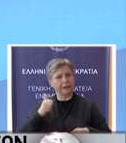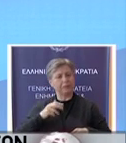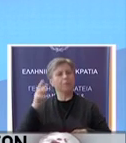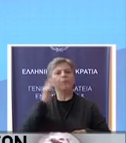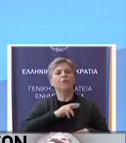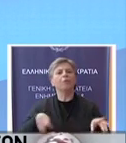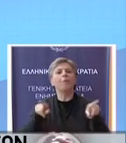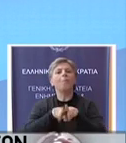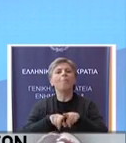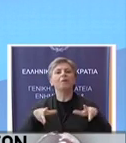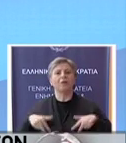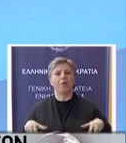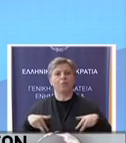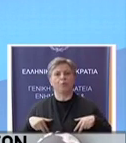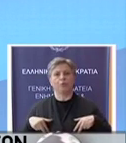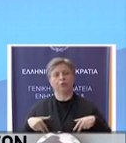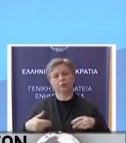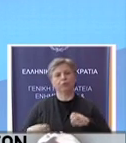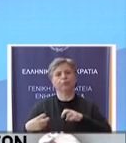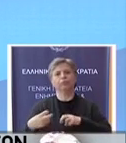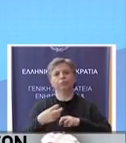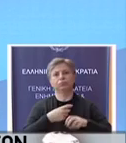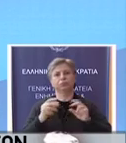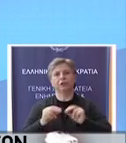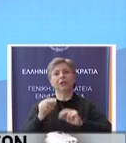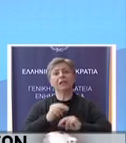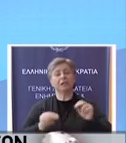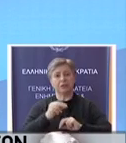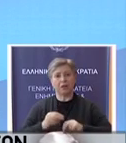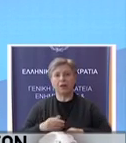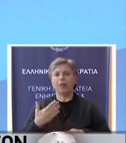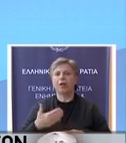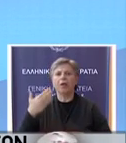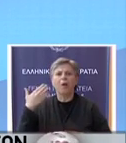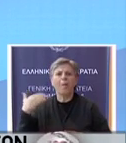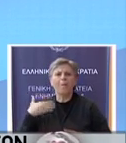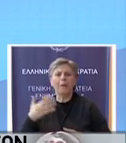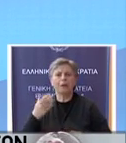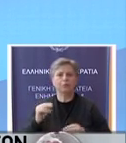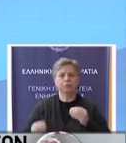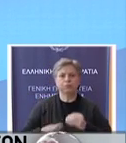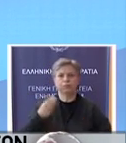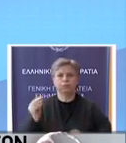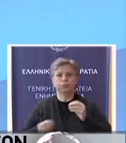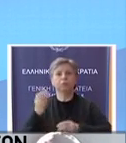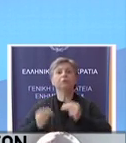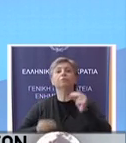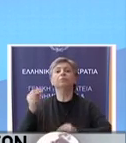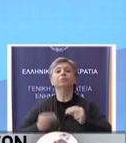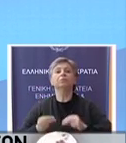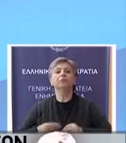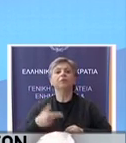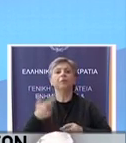Μέγαρο Μαξίμου. Εκεί συμφωνήθηκε τις έρευνες για τις πρόσφατες εγκληματικές υποθέσεις να αναλάβει η Αντιτρομοκρατική